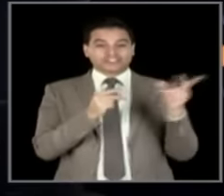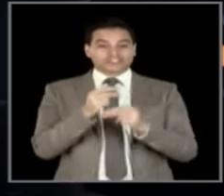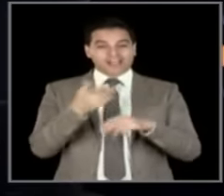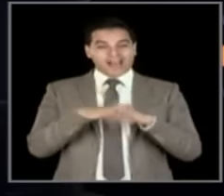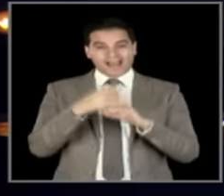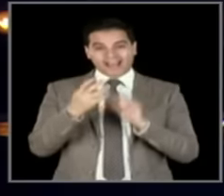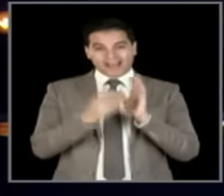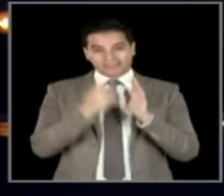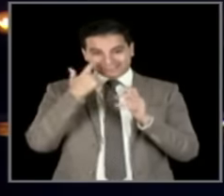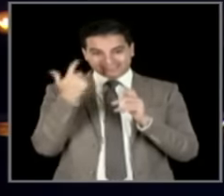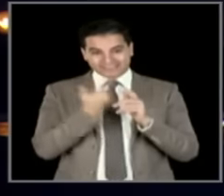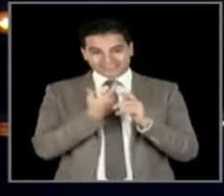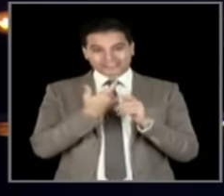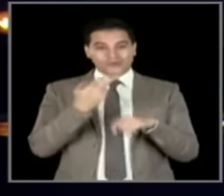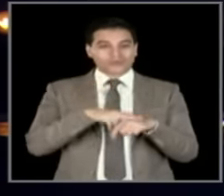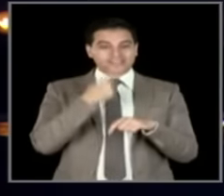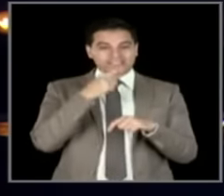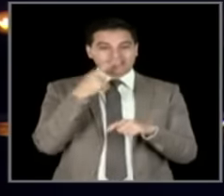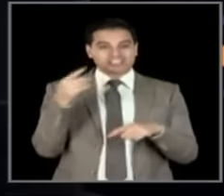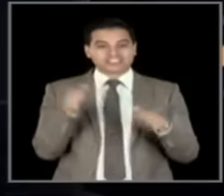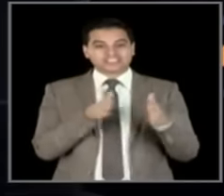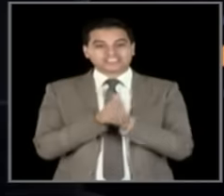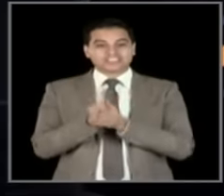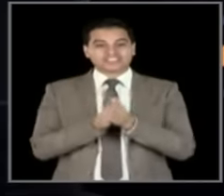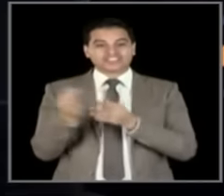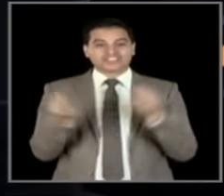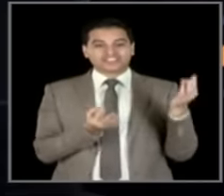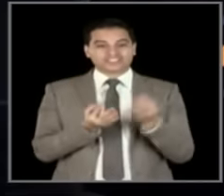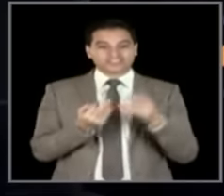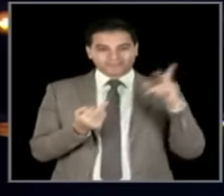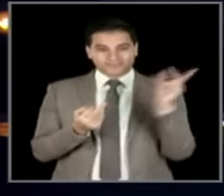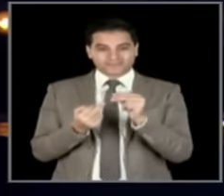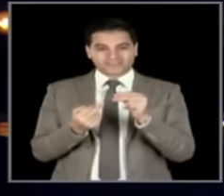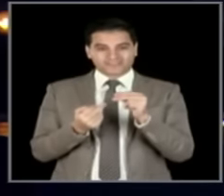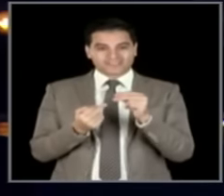يعني كسبتوهم الموسم اللي فات كام يا حسن؟